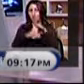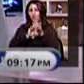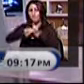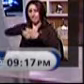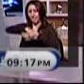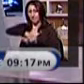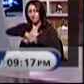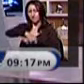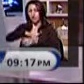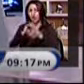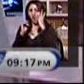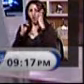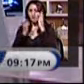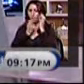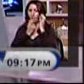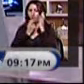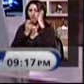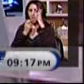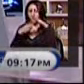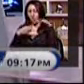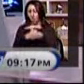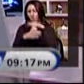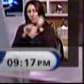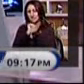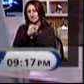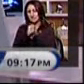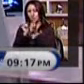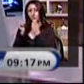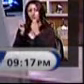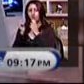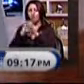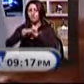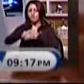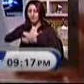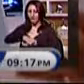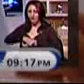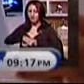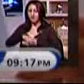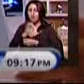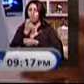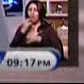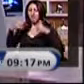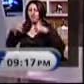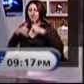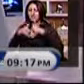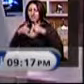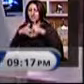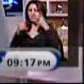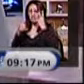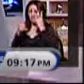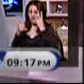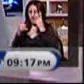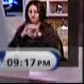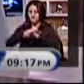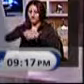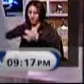قدمت عملت فيها دور وطني عظيم اللي هي حادثه عماد الكبير. أيوة. لم يكن اغتصابا، ده هتك عرض. أيوة. واخد بالك. أيوة. وبالتالي